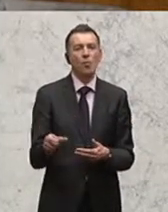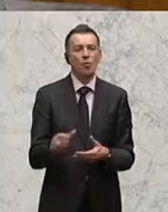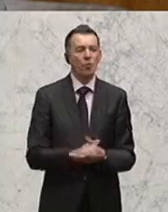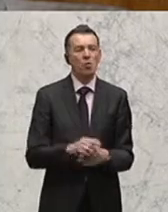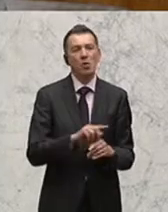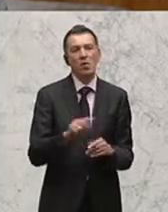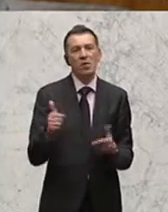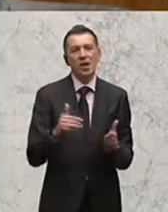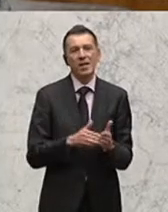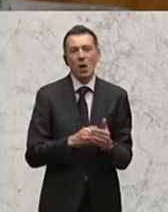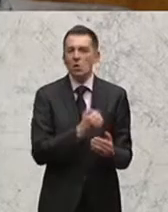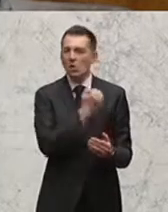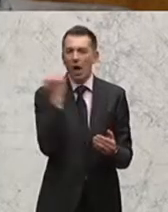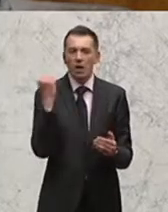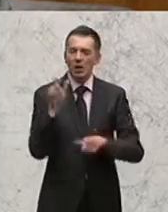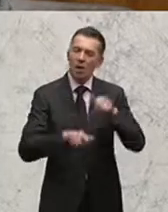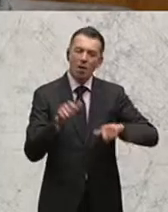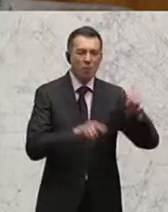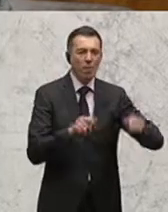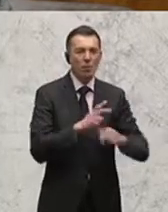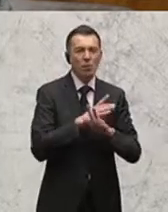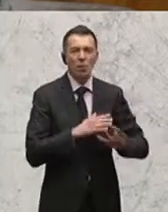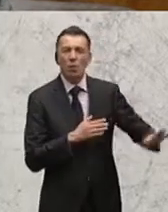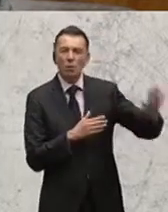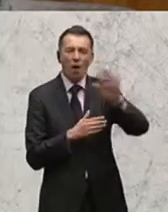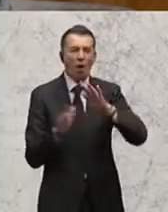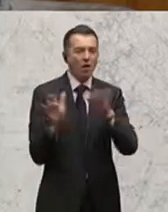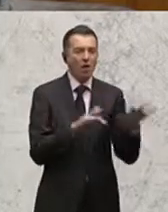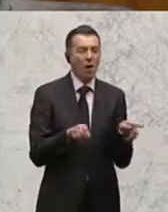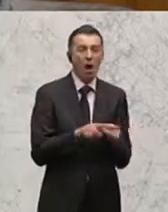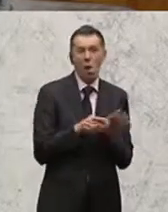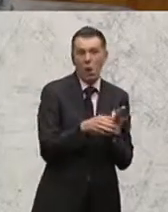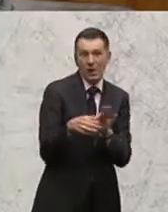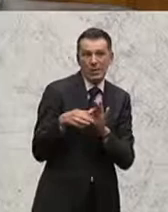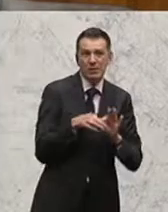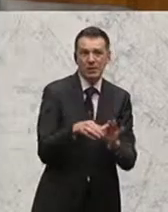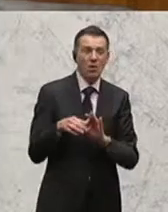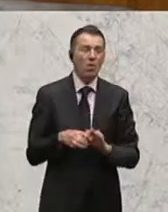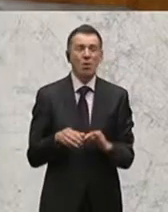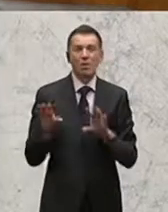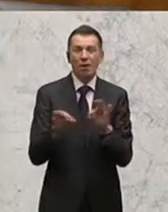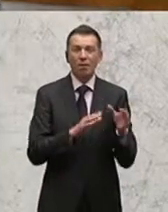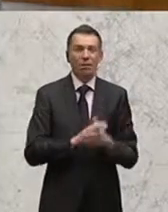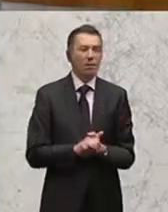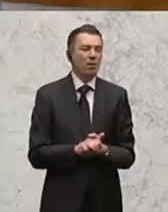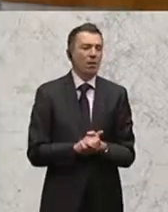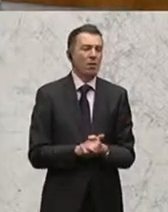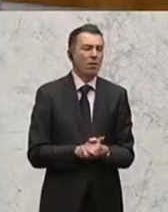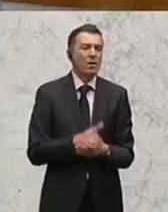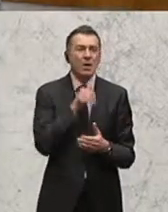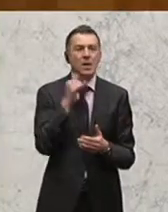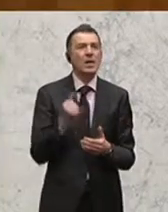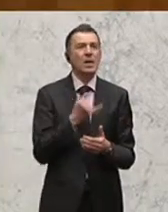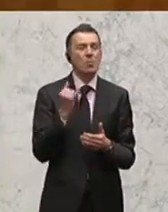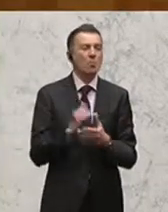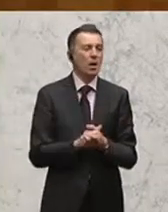bis 1000 radikalisierte Personen in ganz Österreich vorhanden sind, sich auch organisieren und tätig sind. Nicht immer,